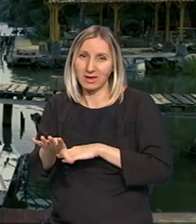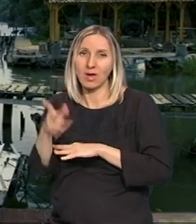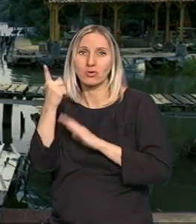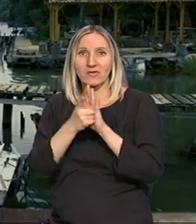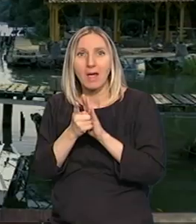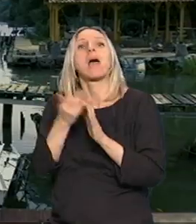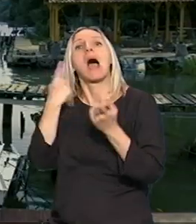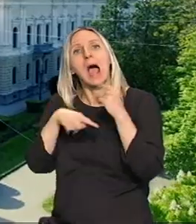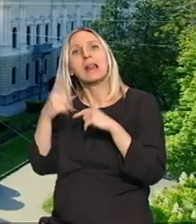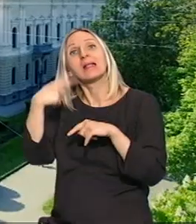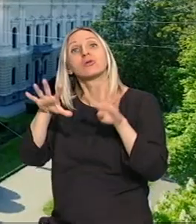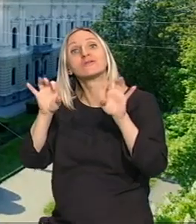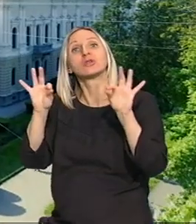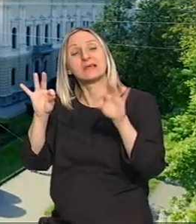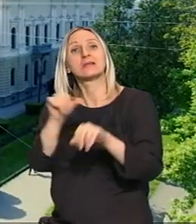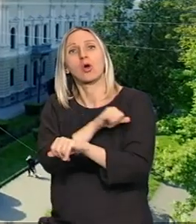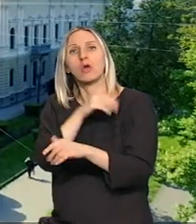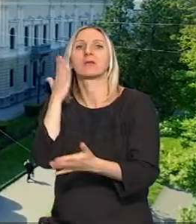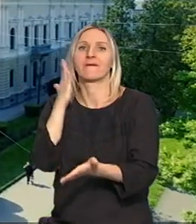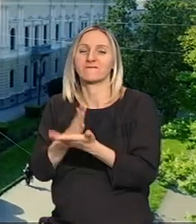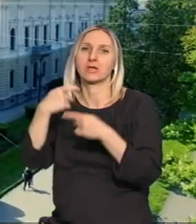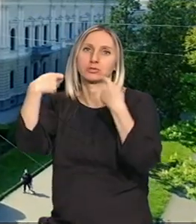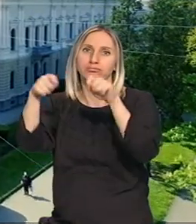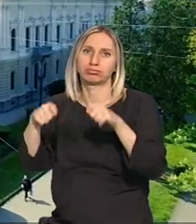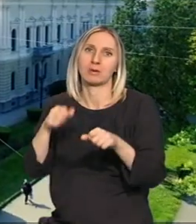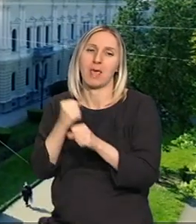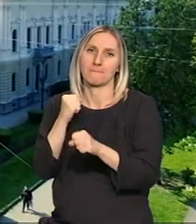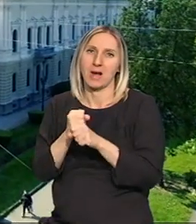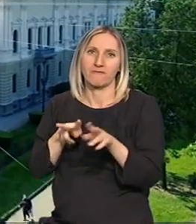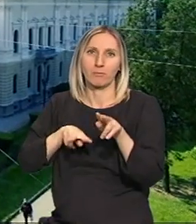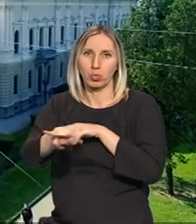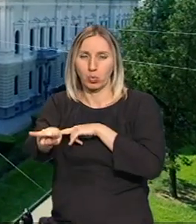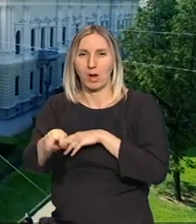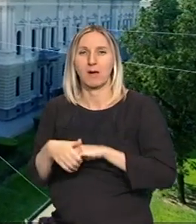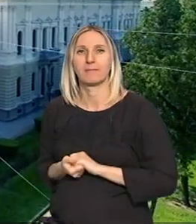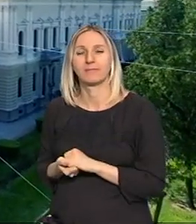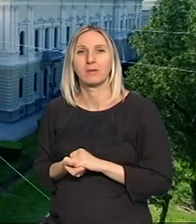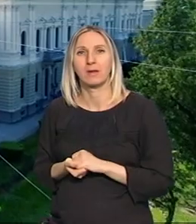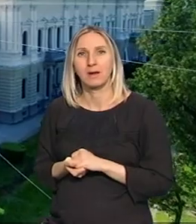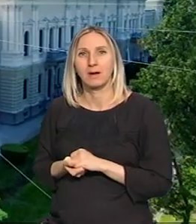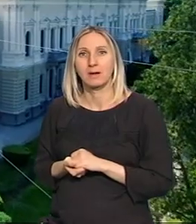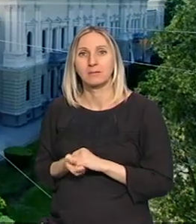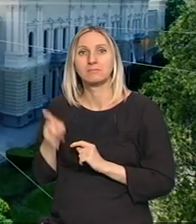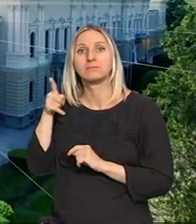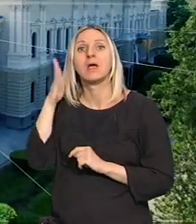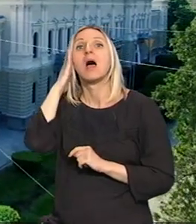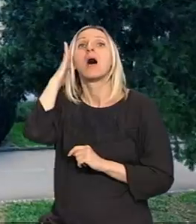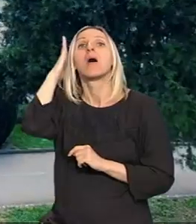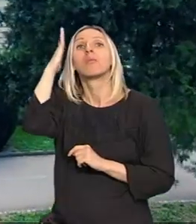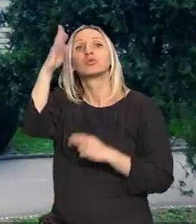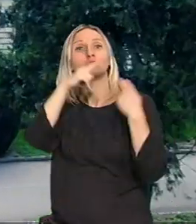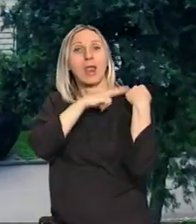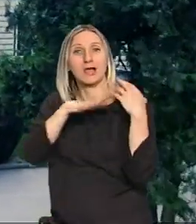realizovao 1910. godine. za buduće načelstvo koje se gradilo